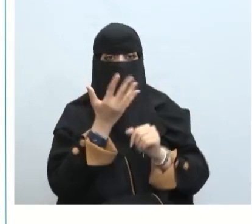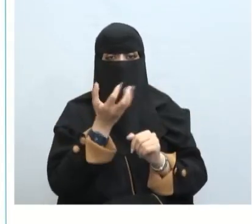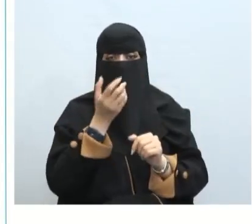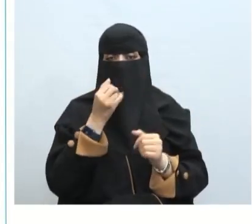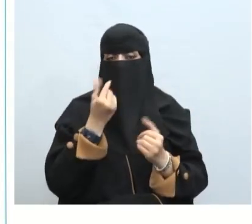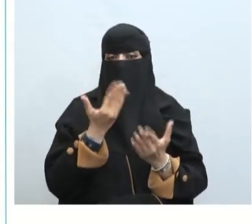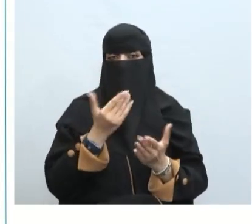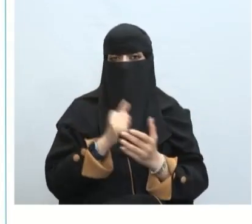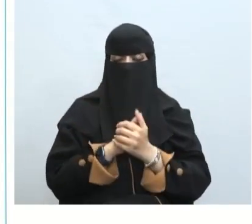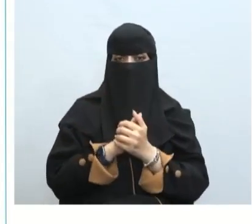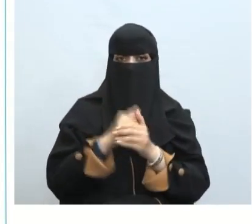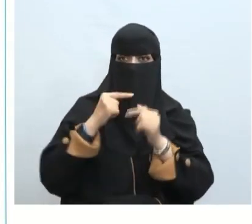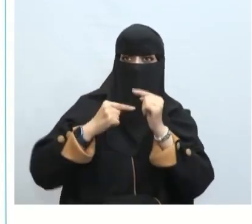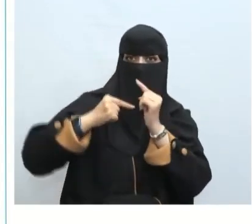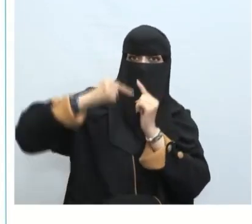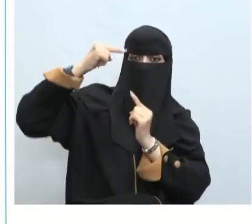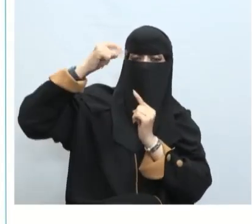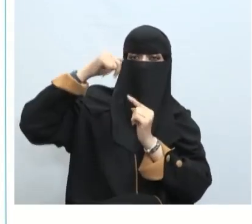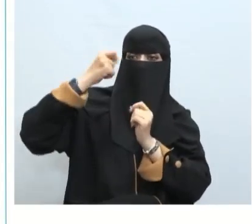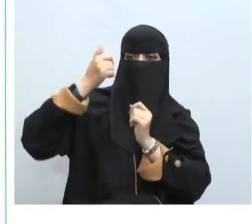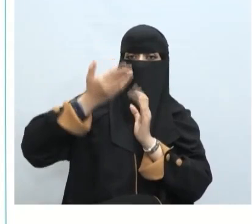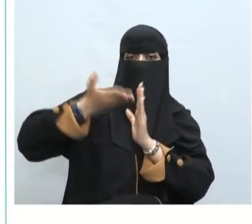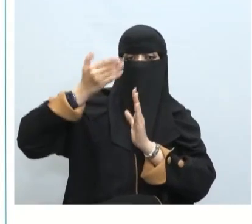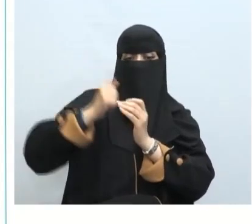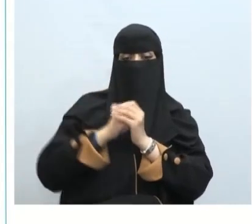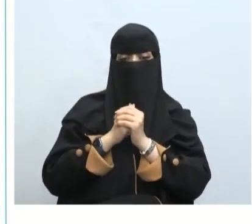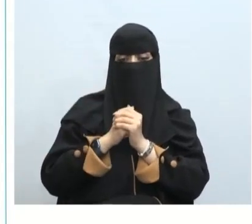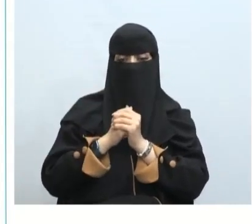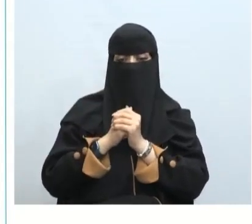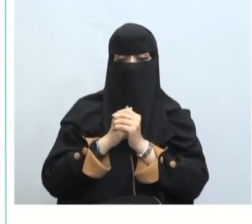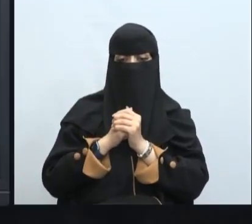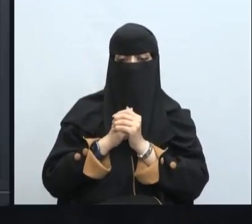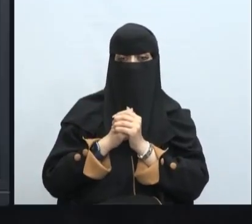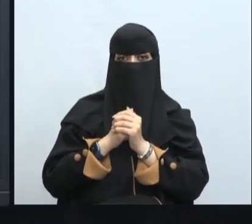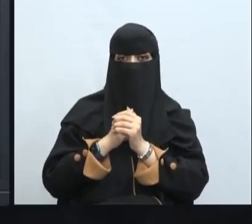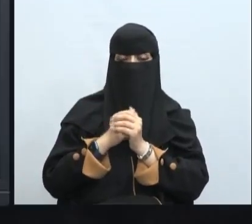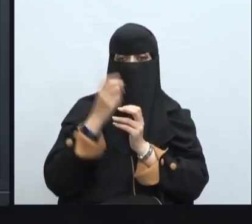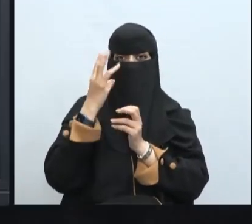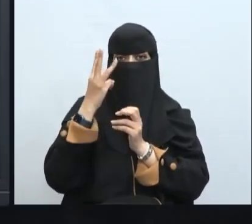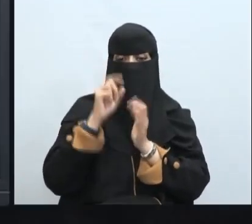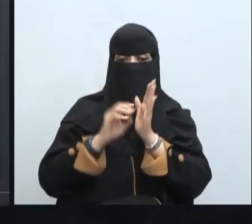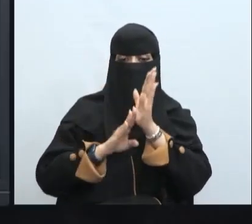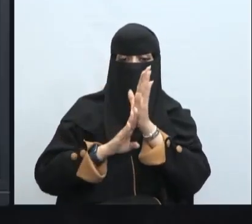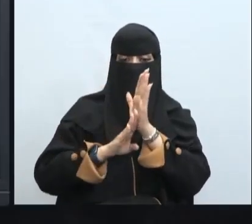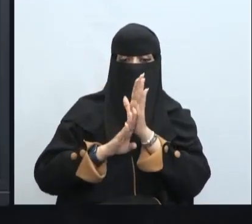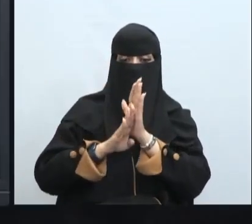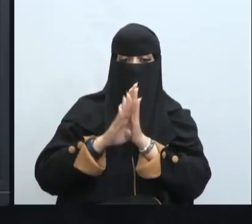وقله الطلب وارتفاع الاجور وارتفاع اجور العاملين